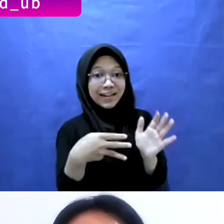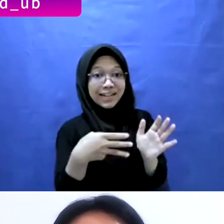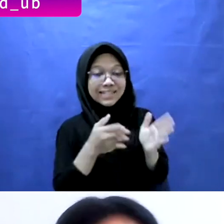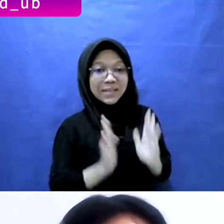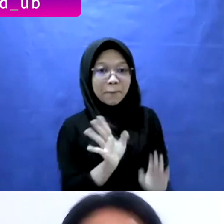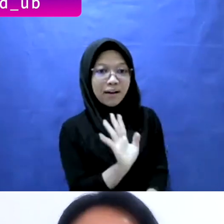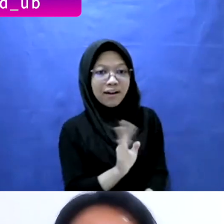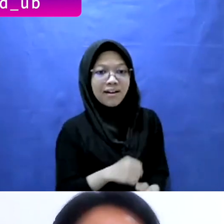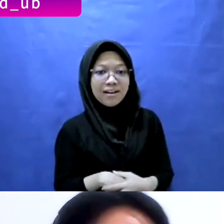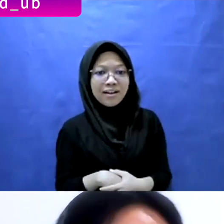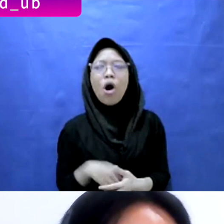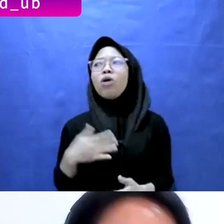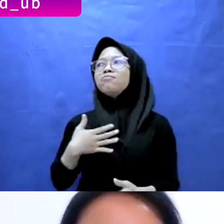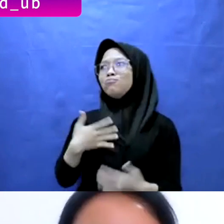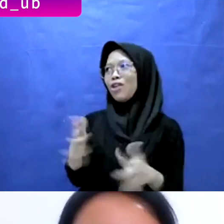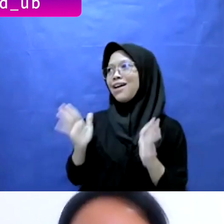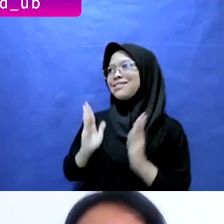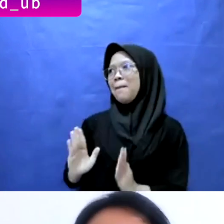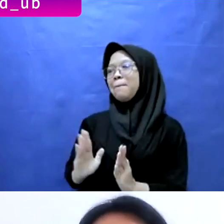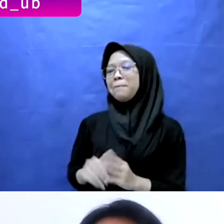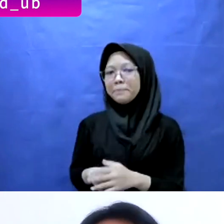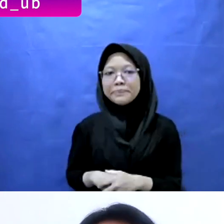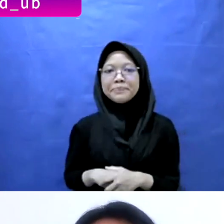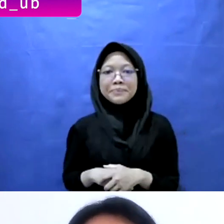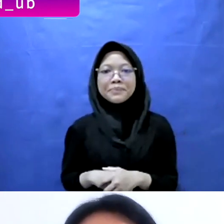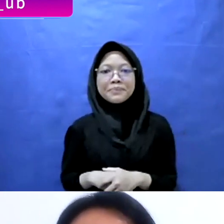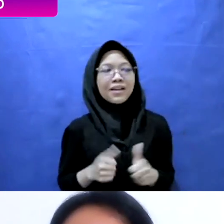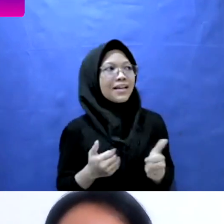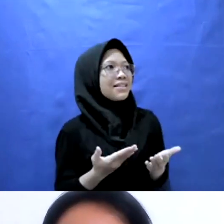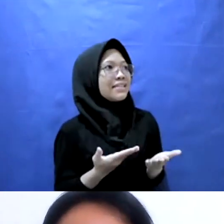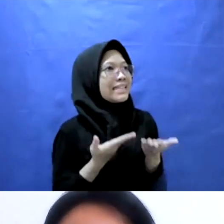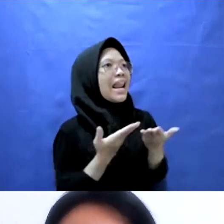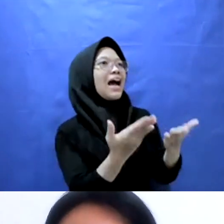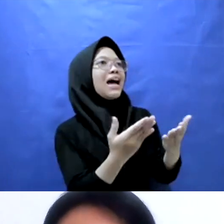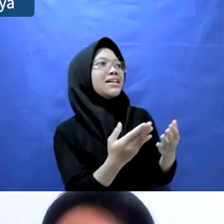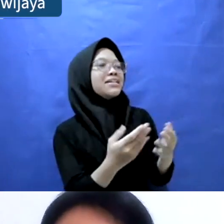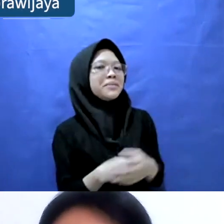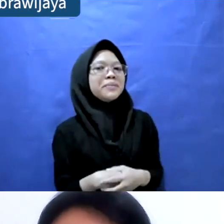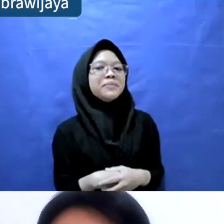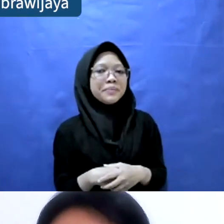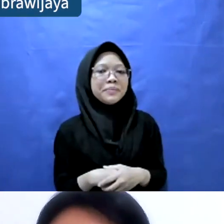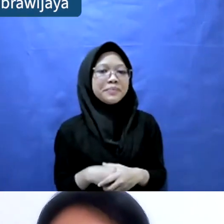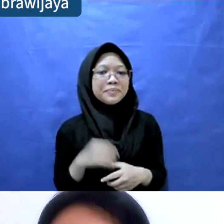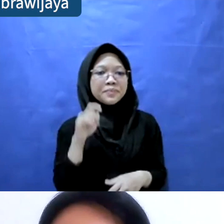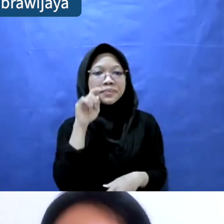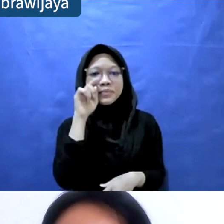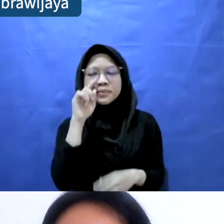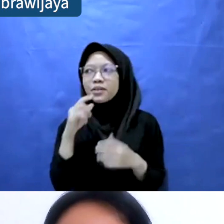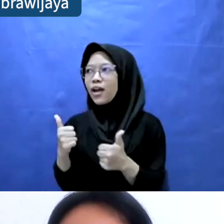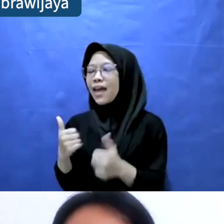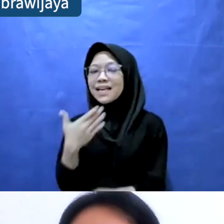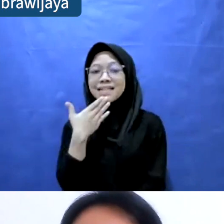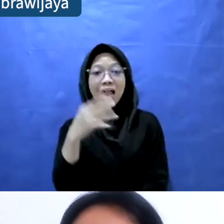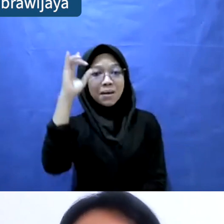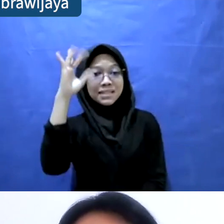kayak gitu bahkan untuk kirim air saya persilakan oke selamat siang